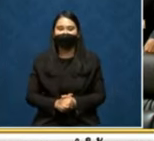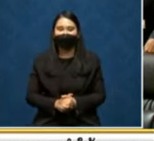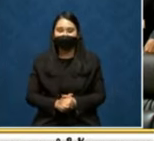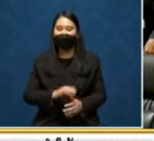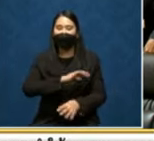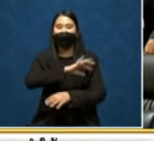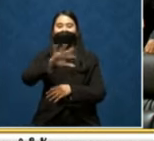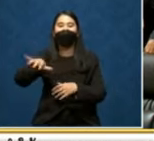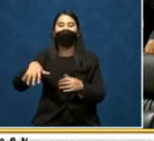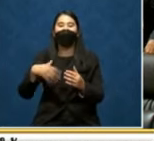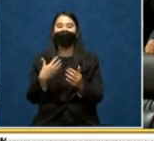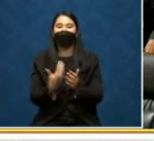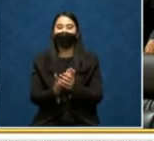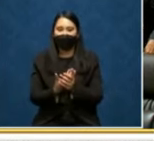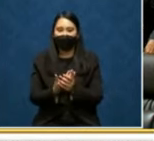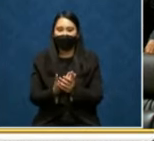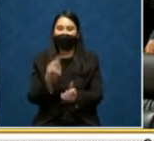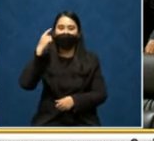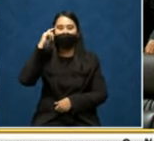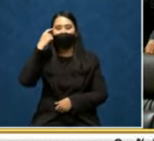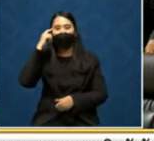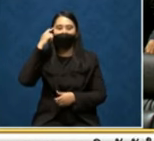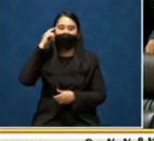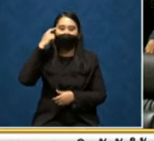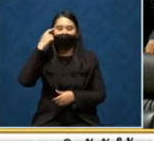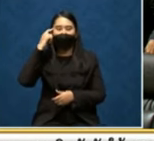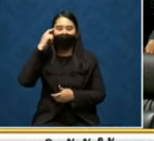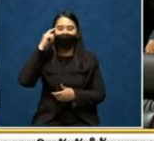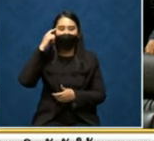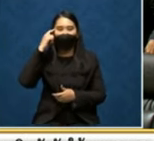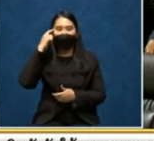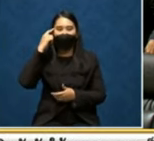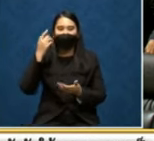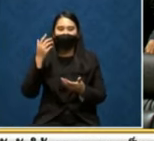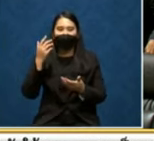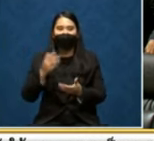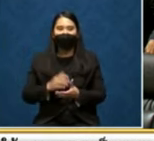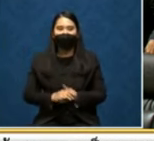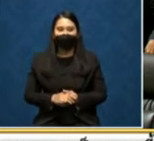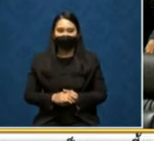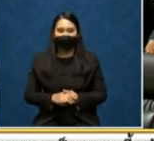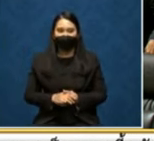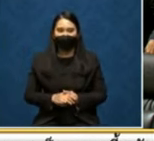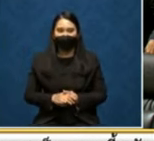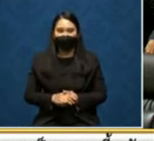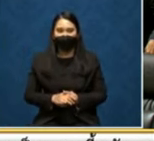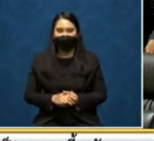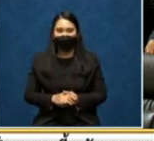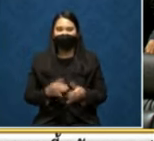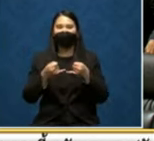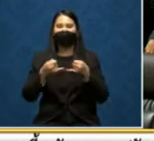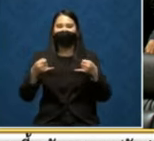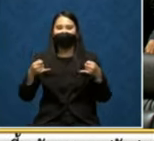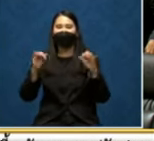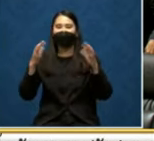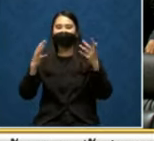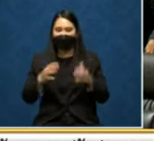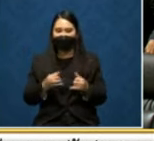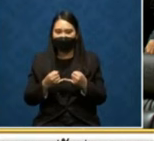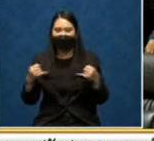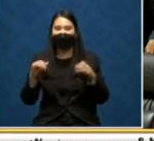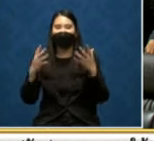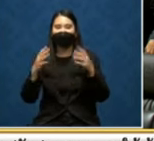ทั้งหมดท่านไม่มีส่วนรู้เห็นเป็นใจใดๆทั้งสิ้นเขาคงไม่ได้มีเส้นใหญ่มาจากไหนใหญ่